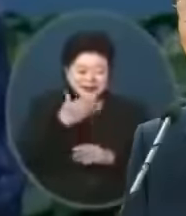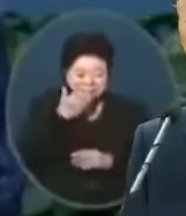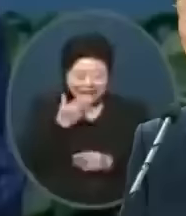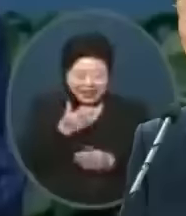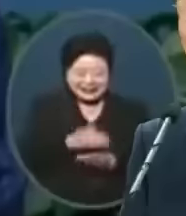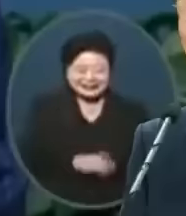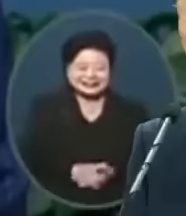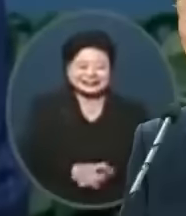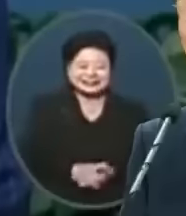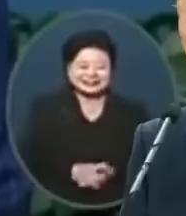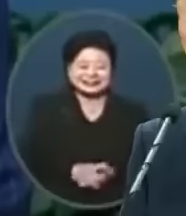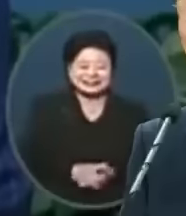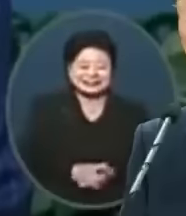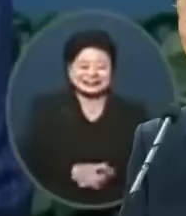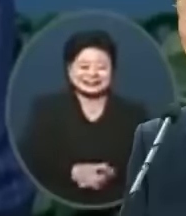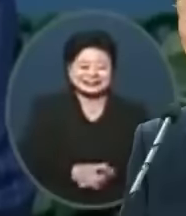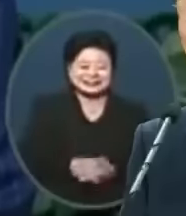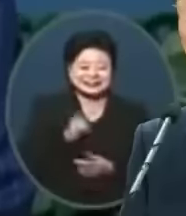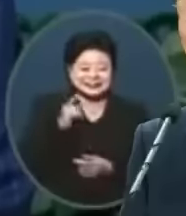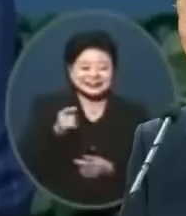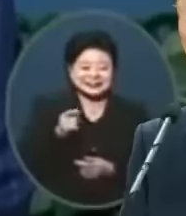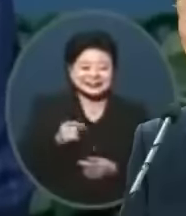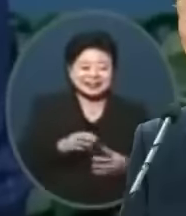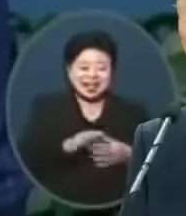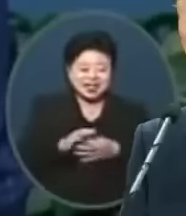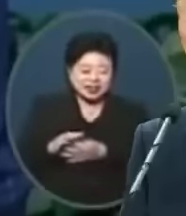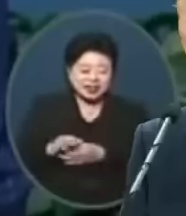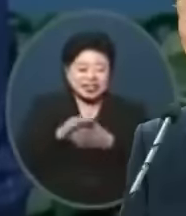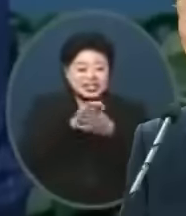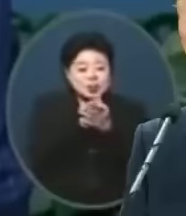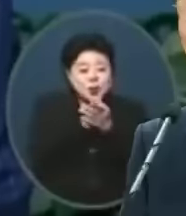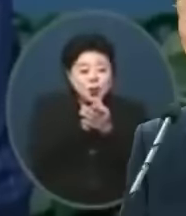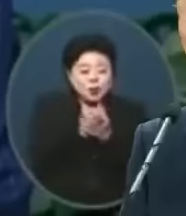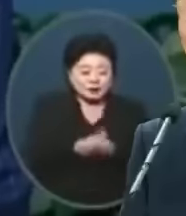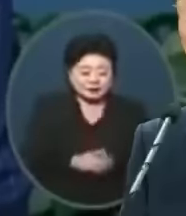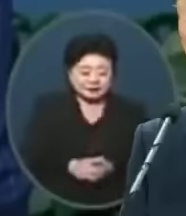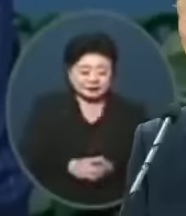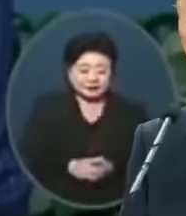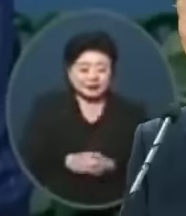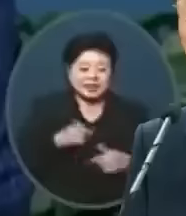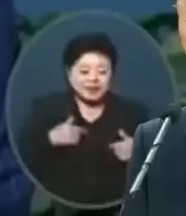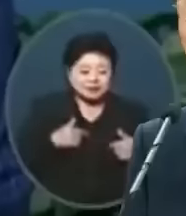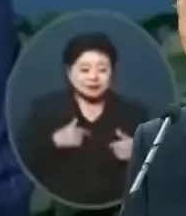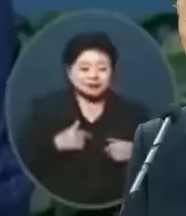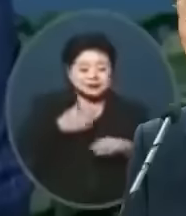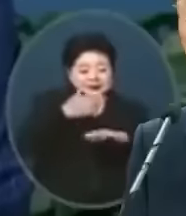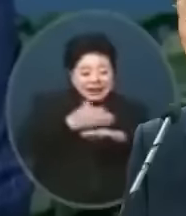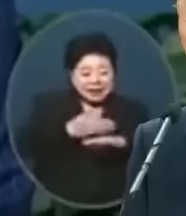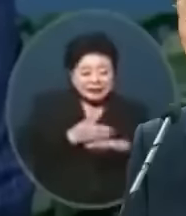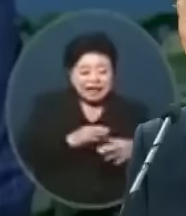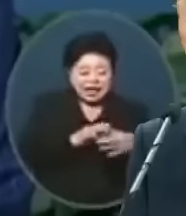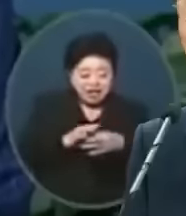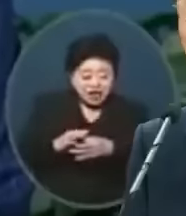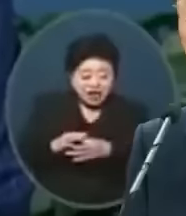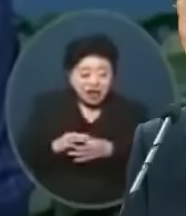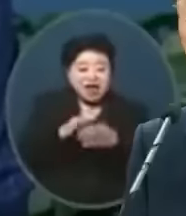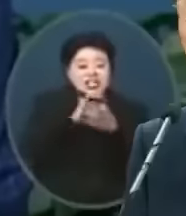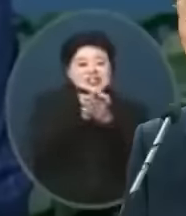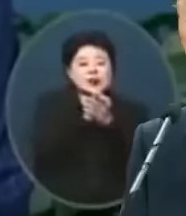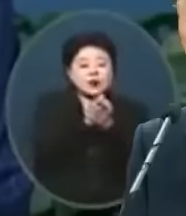것입니다. 그것을 연결해 주는 것이 기도하는 것입니다. 기쁨과 감사를 연결해 주는 것이